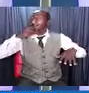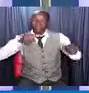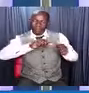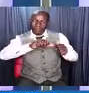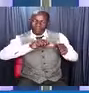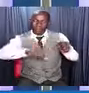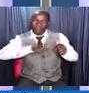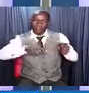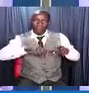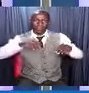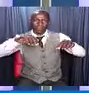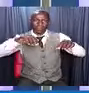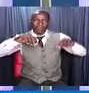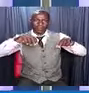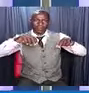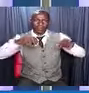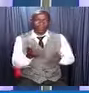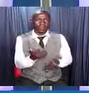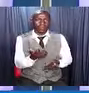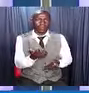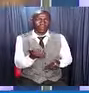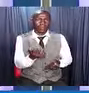it's taken to the posho and sima yake siku mbili